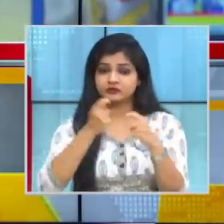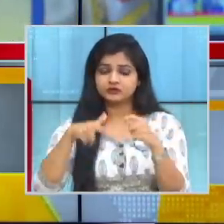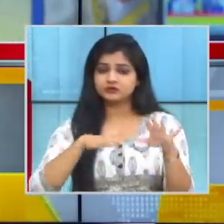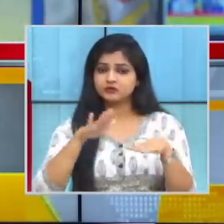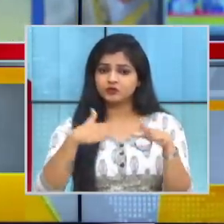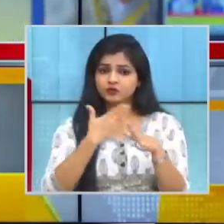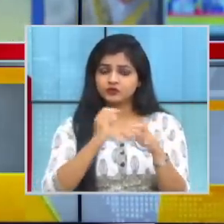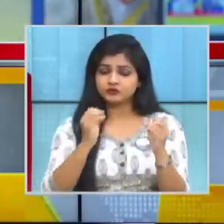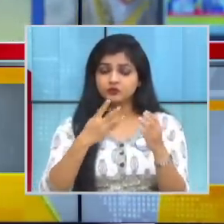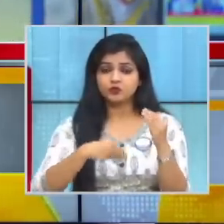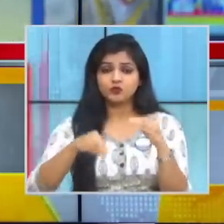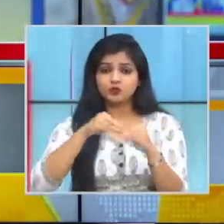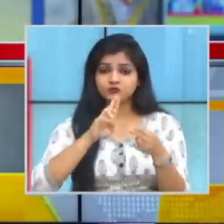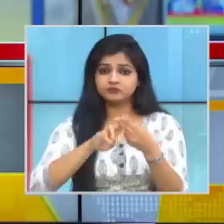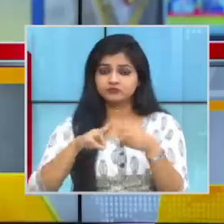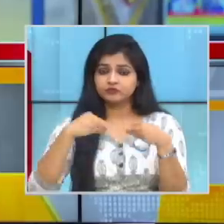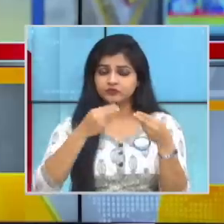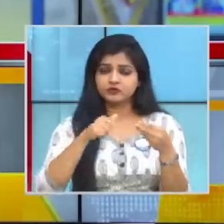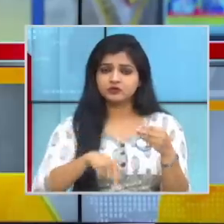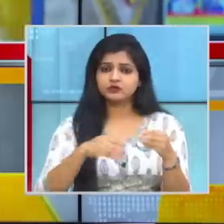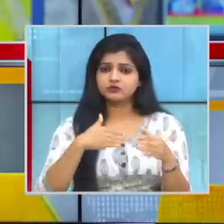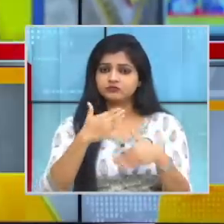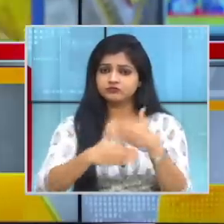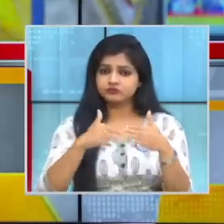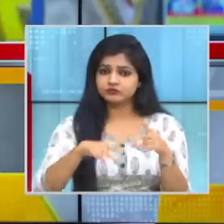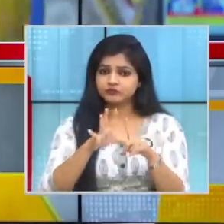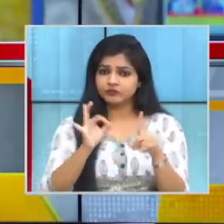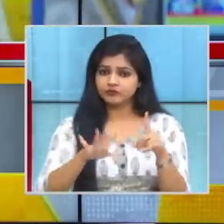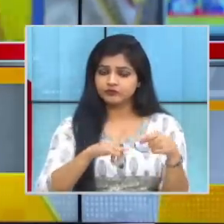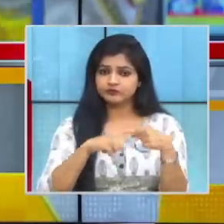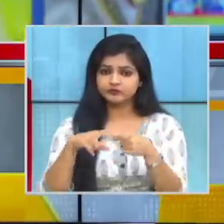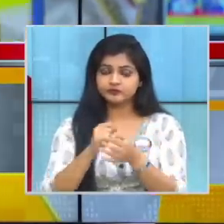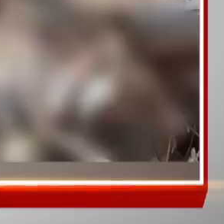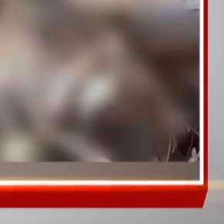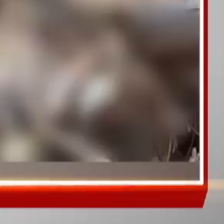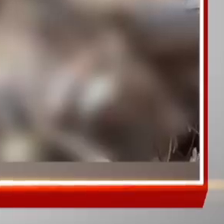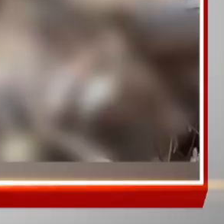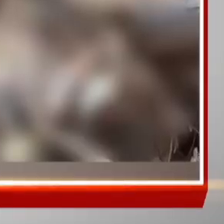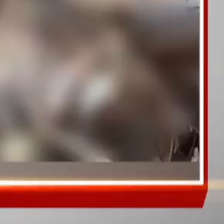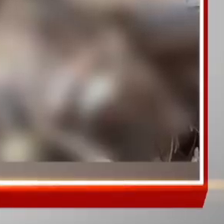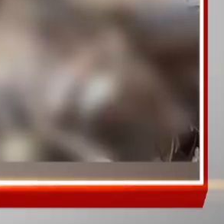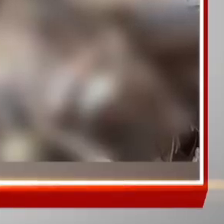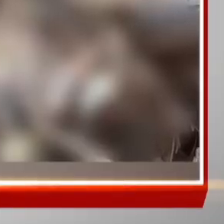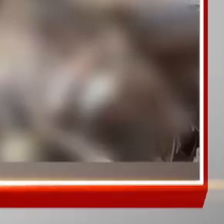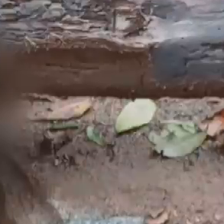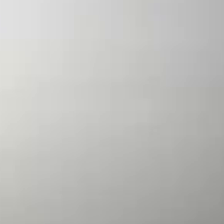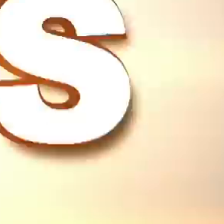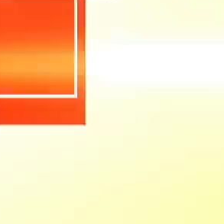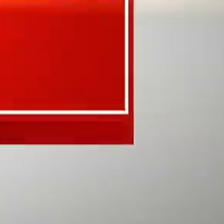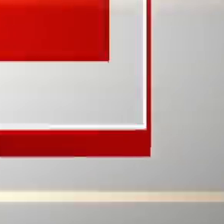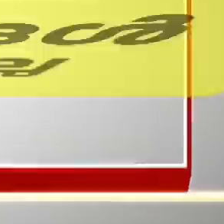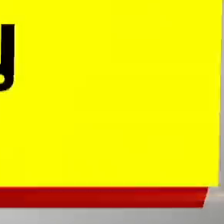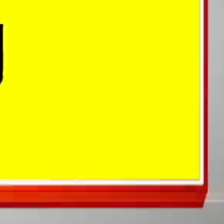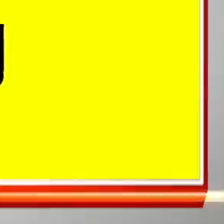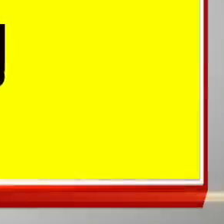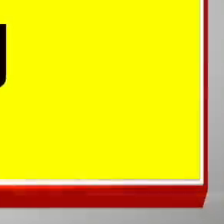നടപടി, കൂടുതൽ സംവിധാനങ്ങൾ എത്തിക്കുന്നതിനുള്ള നടപടി അത് ഈ ഘട്ടത്തിൽ എങ്ങനെയാണ് സുർജിത്ത്? നിലവിൽ ഇപ്പോൾ ഈ തെരച്ചിലിന് പോയ സംഘത്തെ ബത്തേരിയിൽ